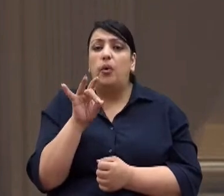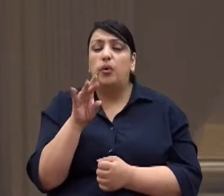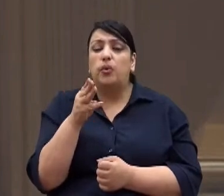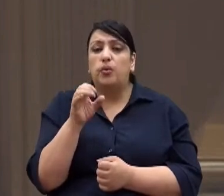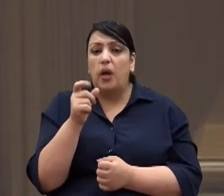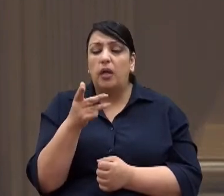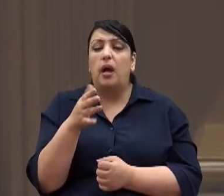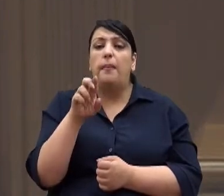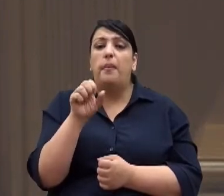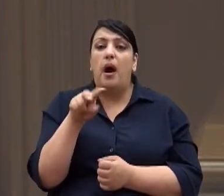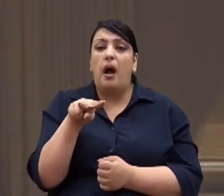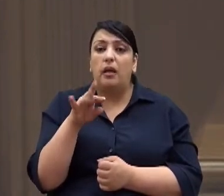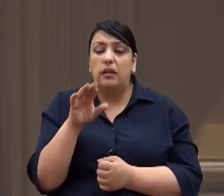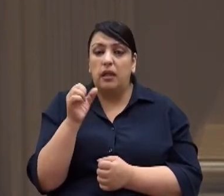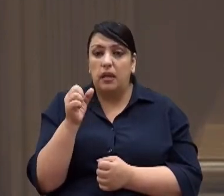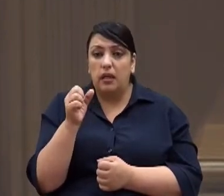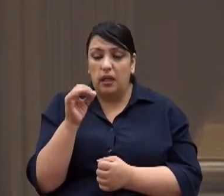նաև